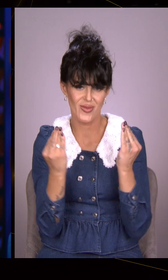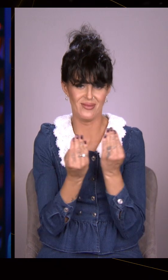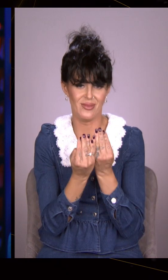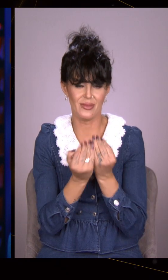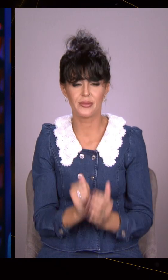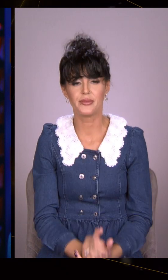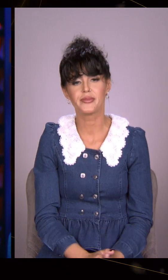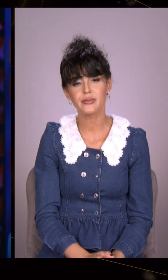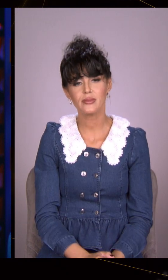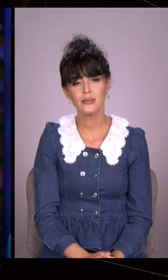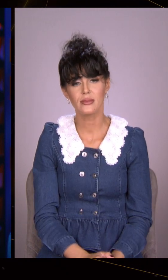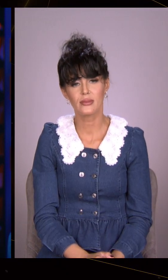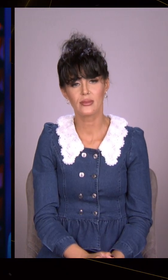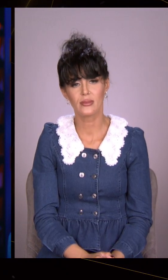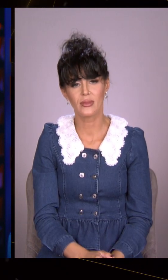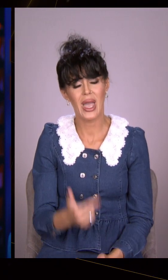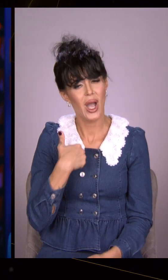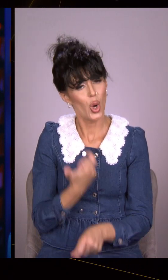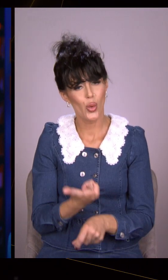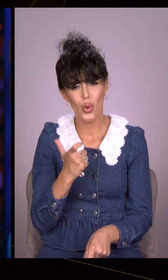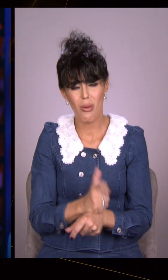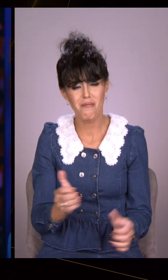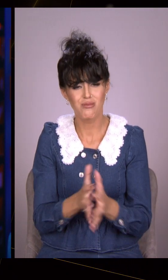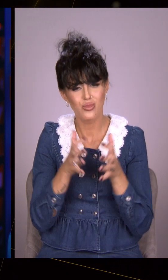Надія, я безмежно вдячна вам за те, що ви